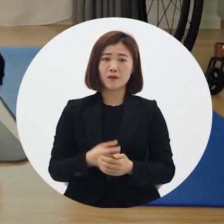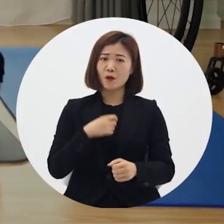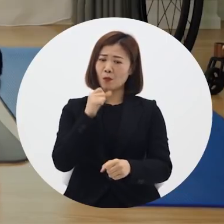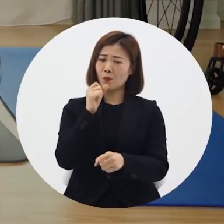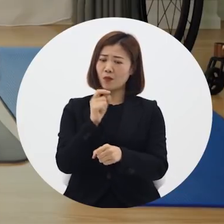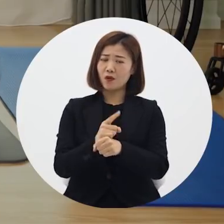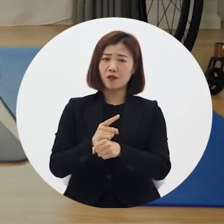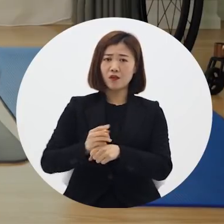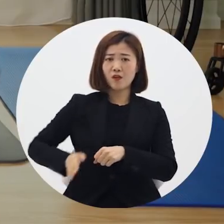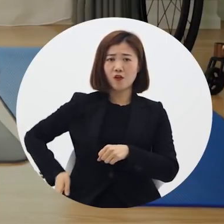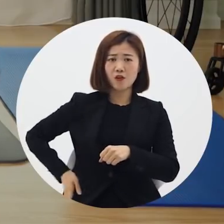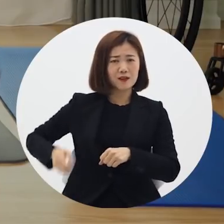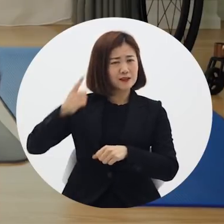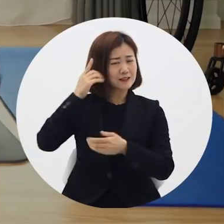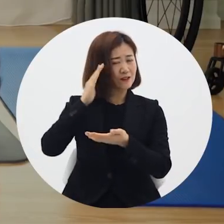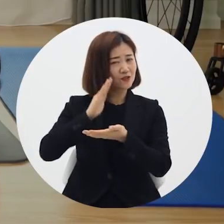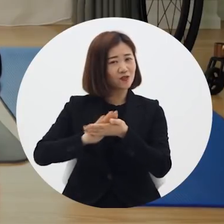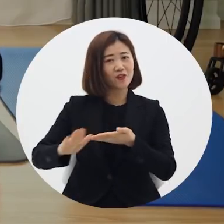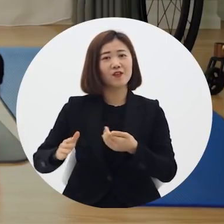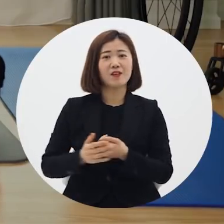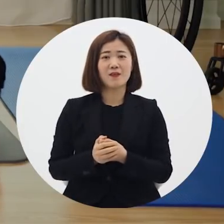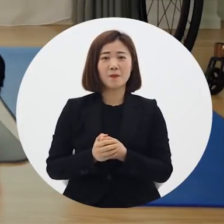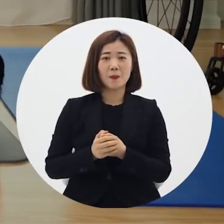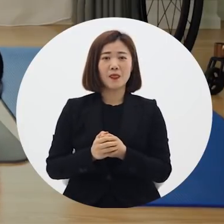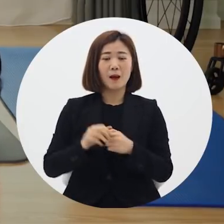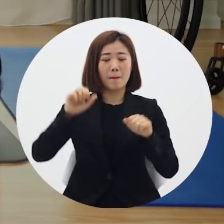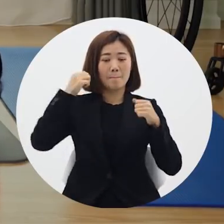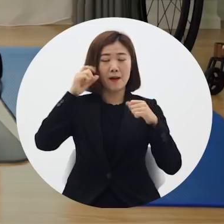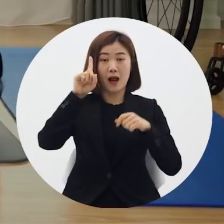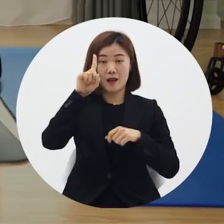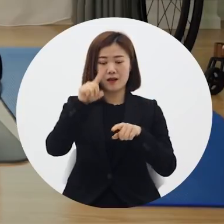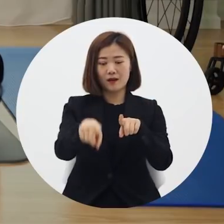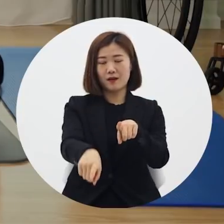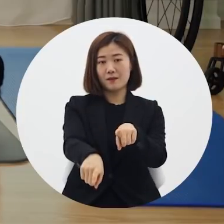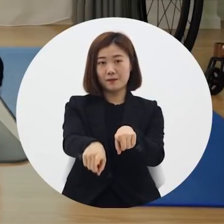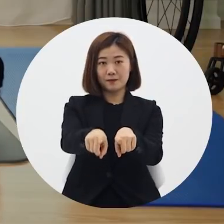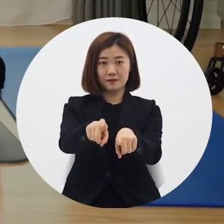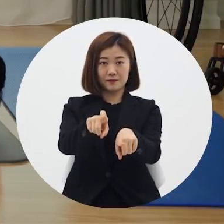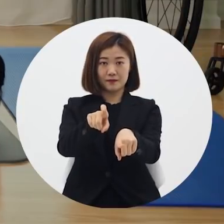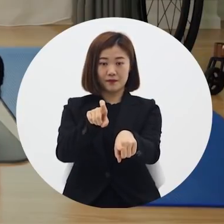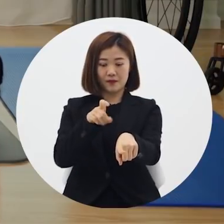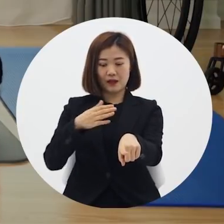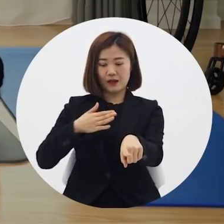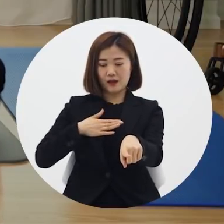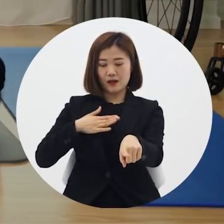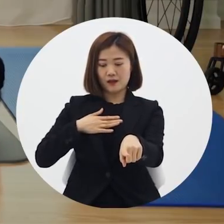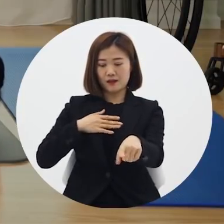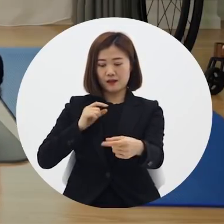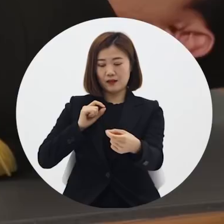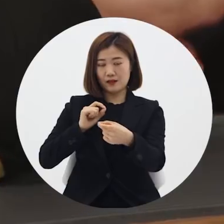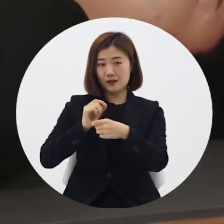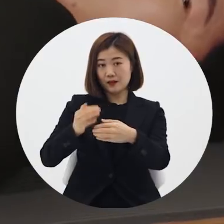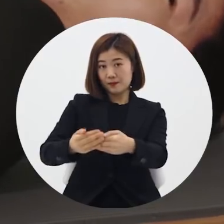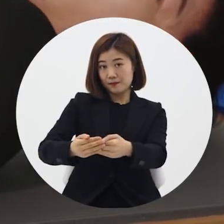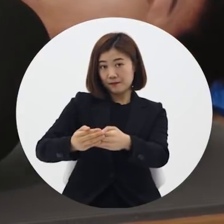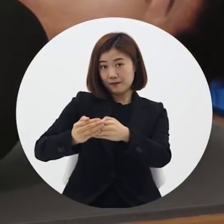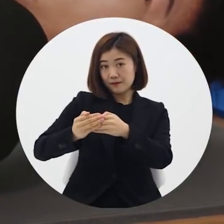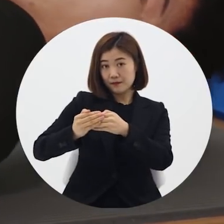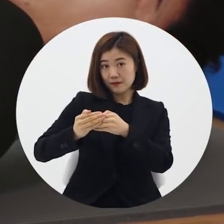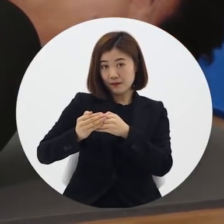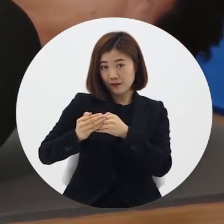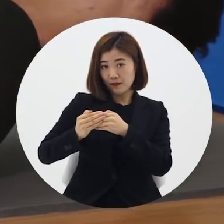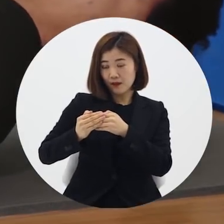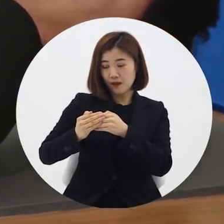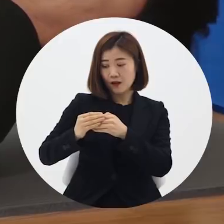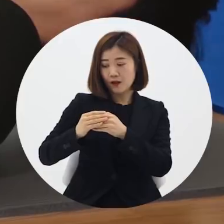벌써 허리가 시원한데요. 한쪽 다리를 가슴에 최대한 붙여주시고